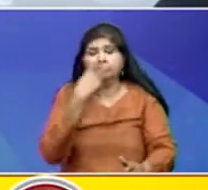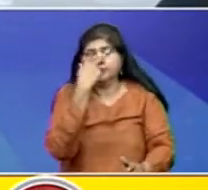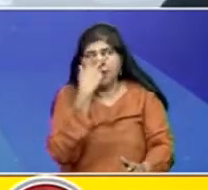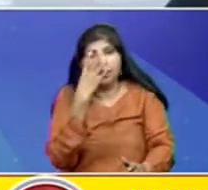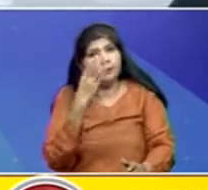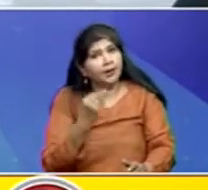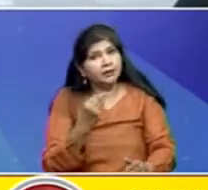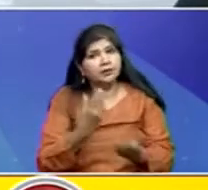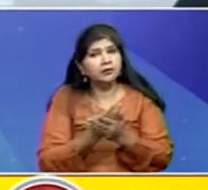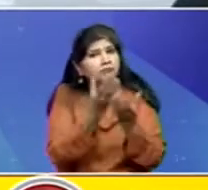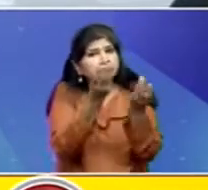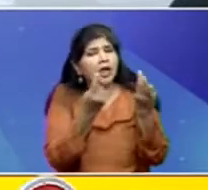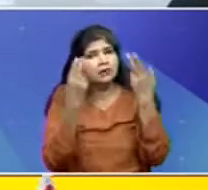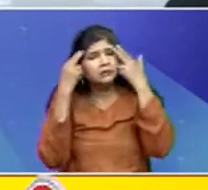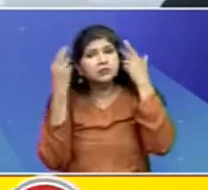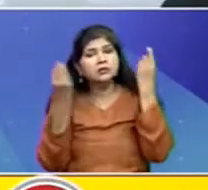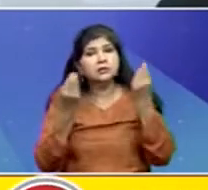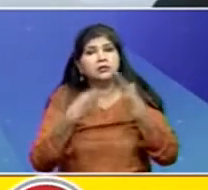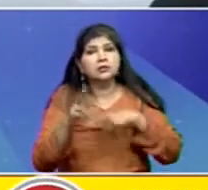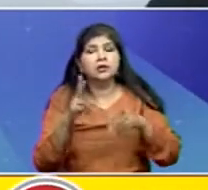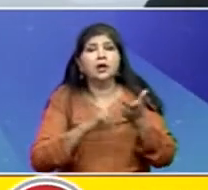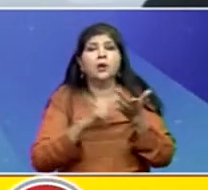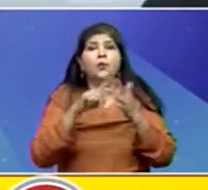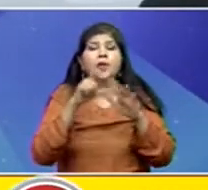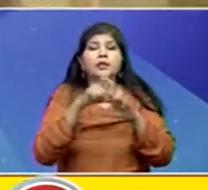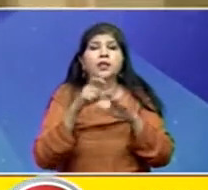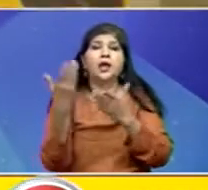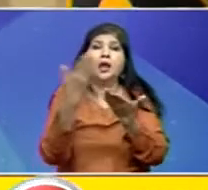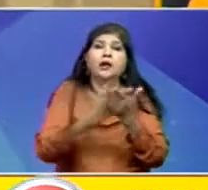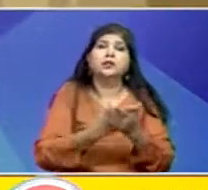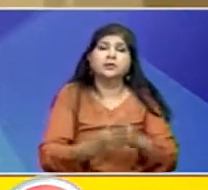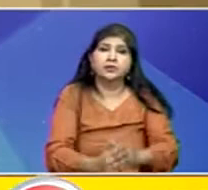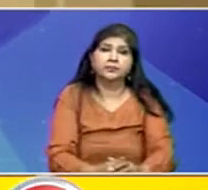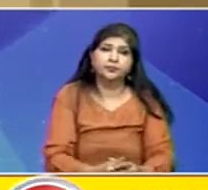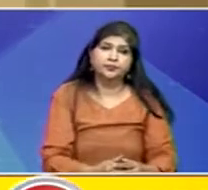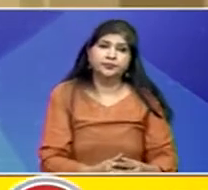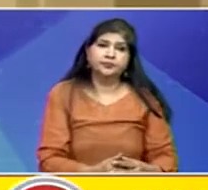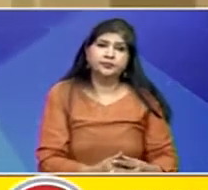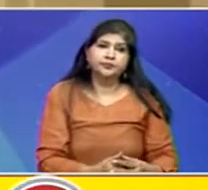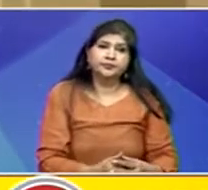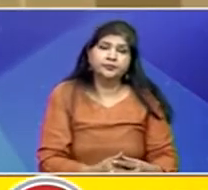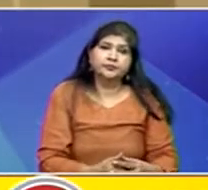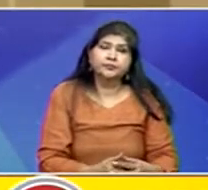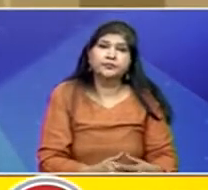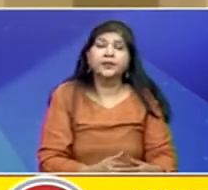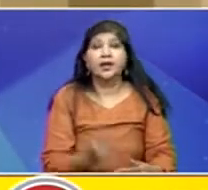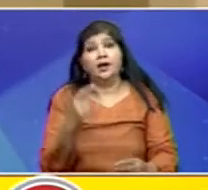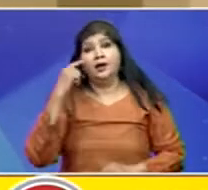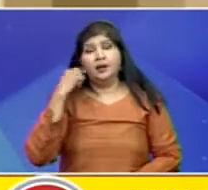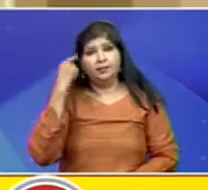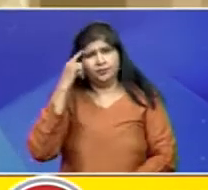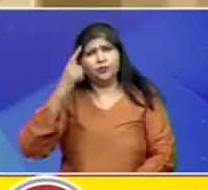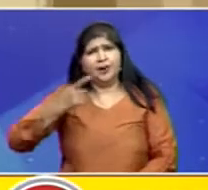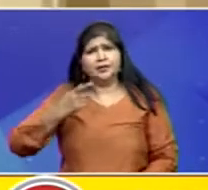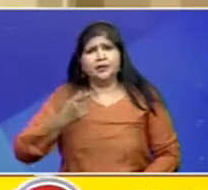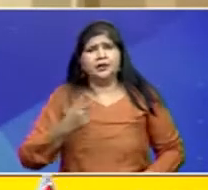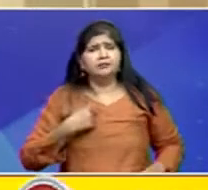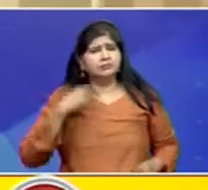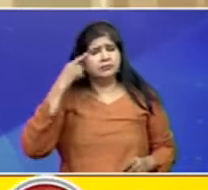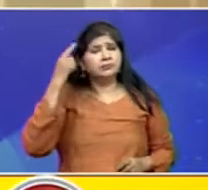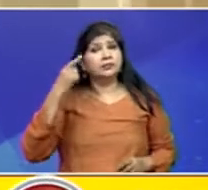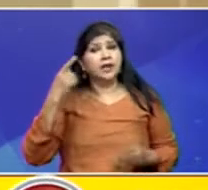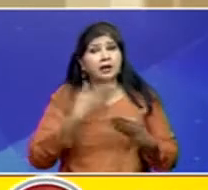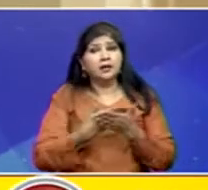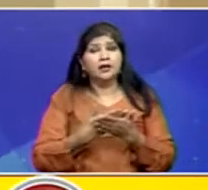चैल्कुलेशन कर सकते हैं, वेदि गरत प्रदिती के इजबारा, वैसे ध्यान की जो परंपरा है, उसमें भी इस